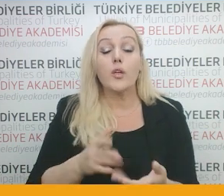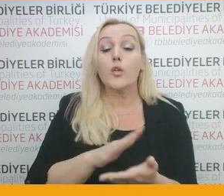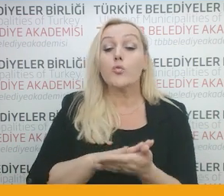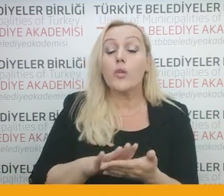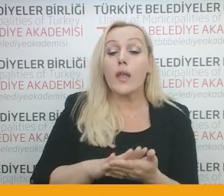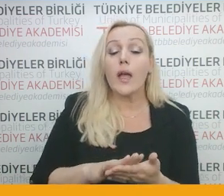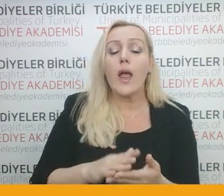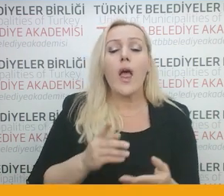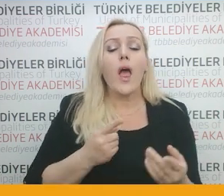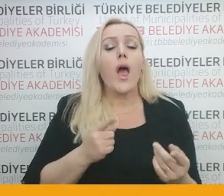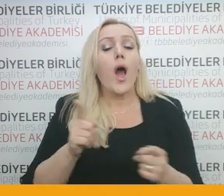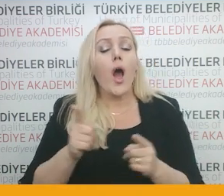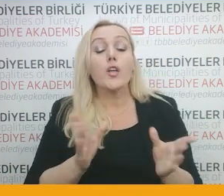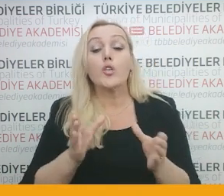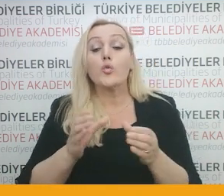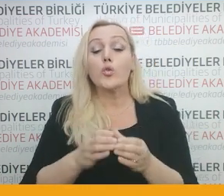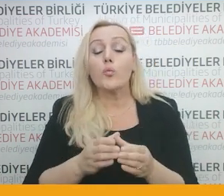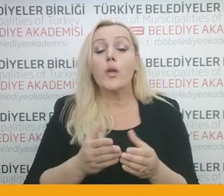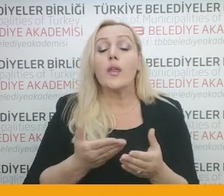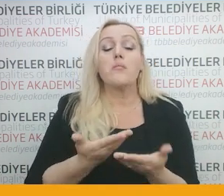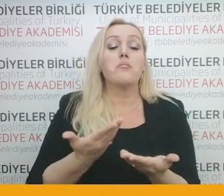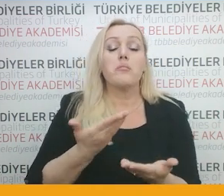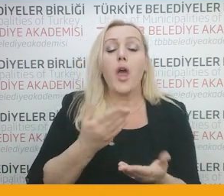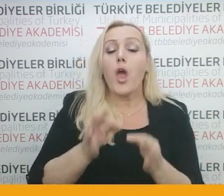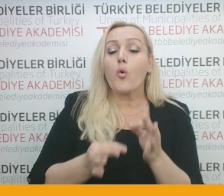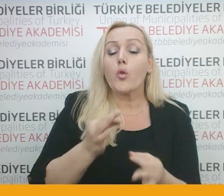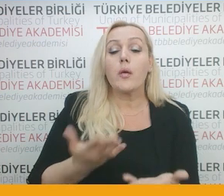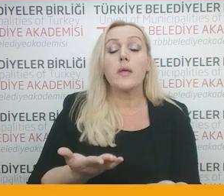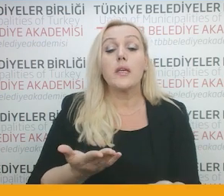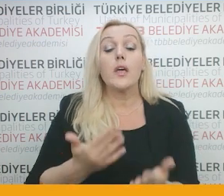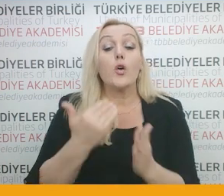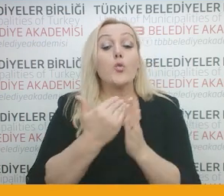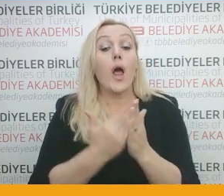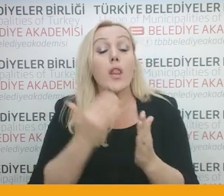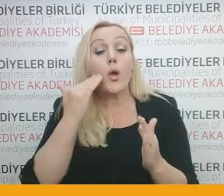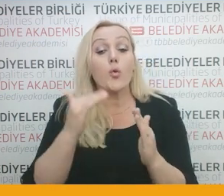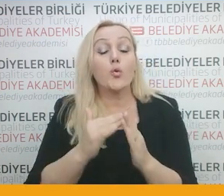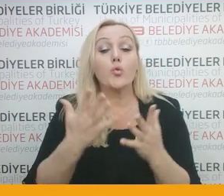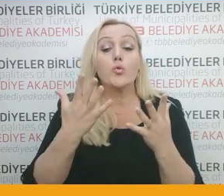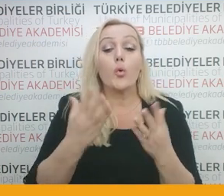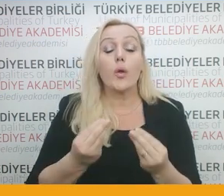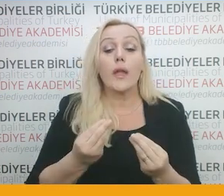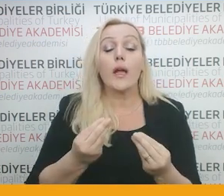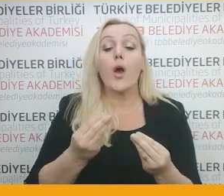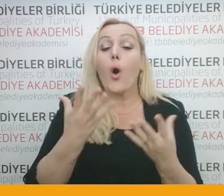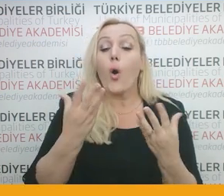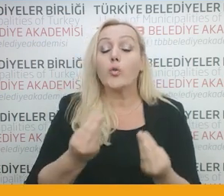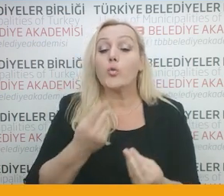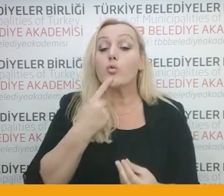ederken hangi kurum, hangi fonksiyonel yönelik ve hangi ekonomik kriterlere göre olduğunu tasnif edin diyor bize.